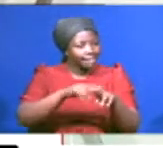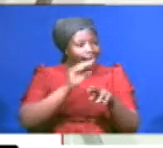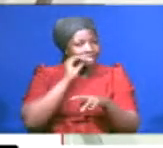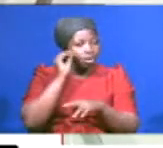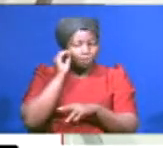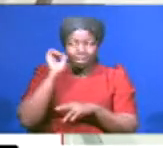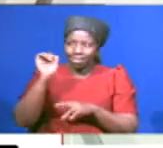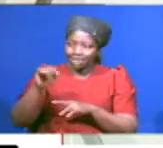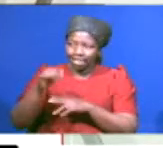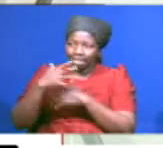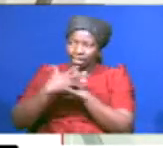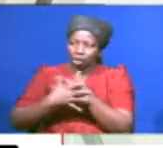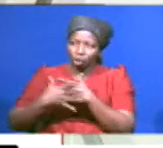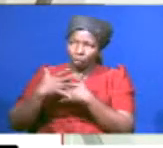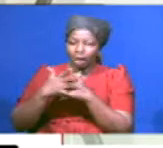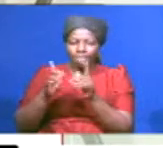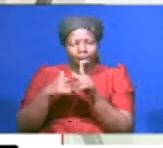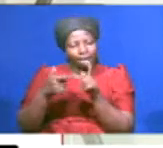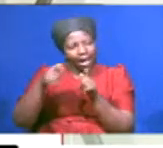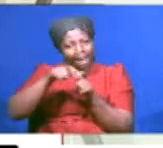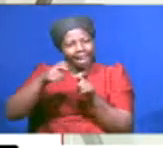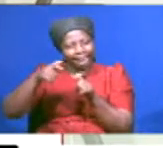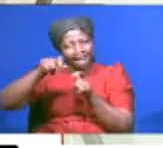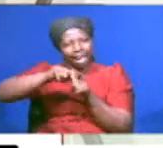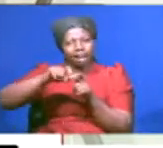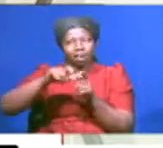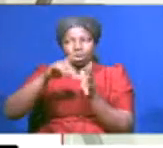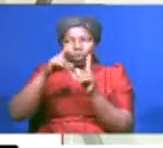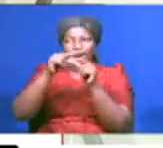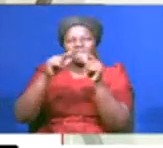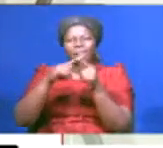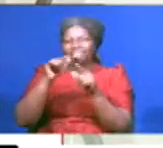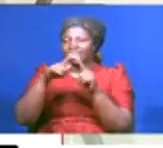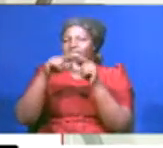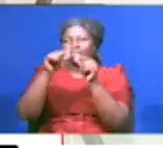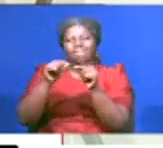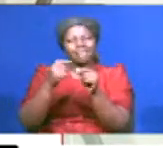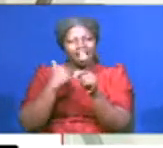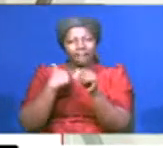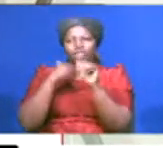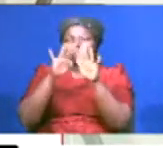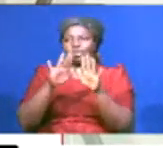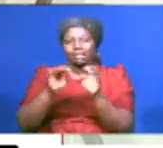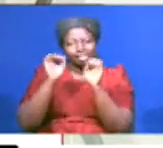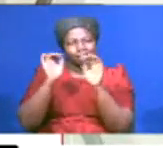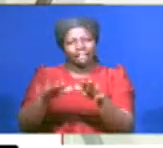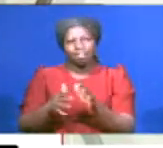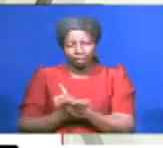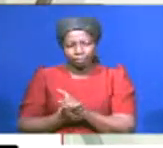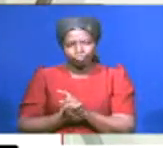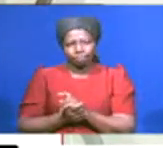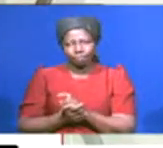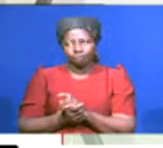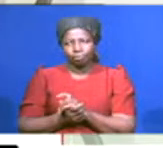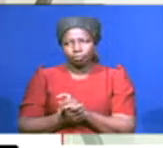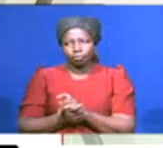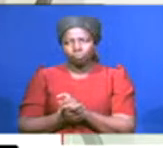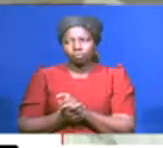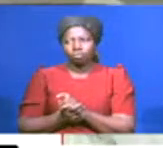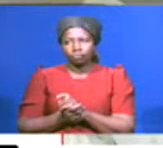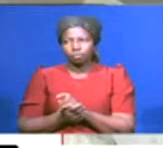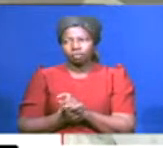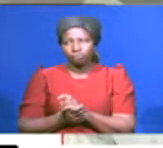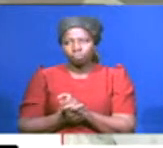Kwa computer. Alafu anaweka tu maneno finished. Yeah. Ndio maneno anaweka ni maneno ambayo hayana maana. Mpenzi na kupenda sipokuwa na sasa kulala. Kwa hiyo unaweza kukosa mpenzi kumuona ulala uko sio na